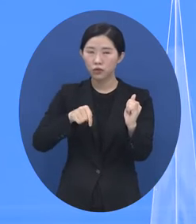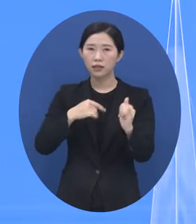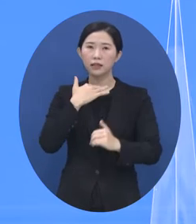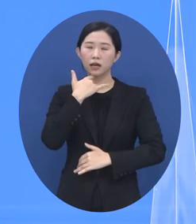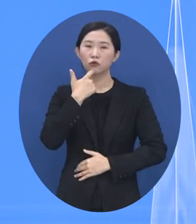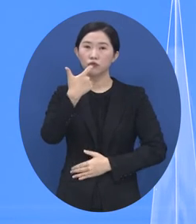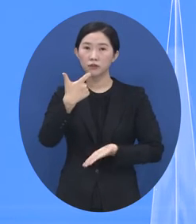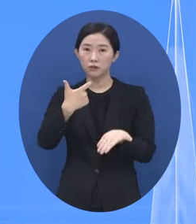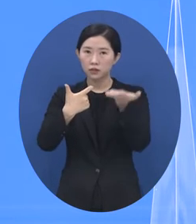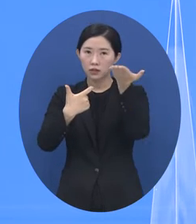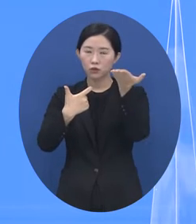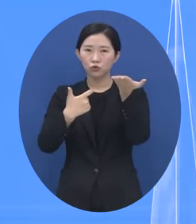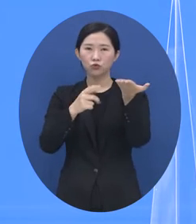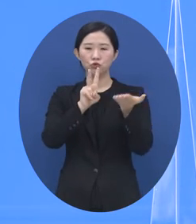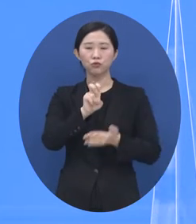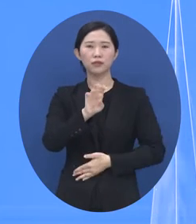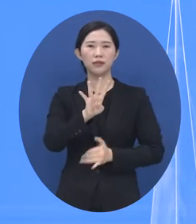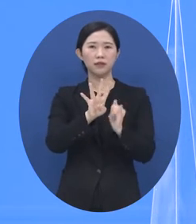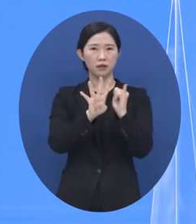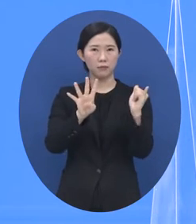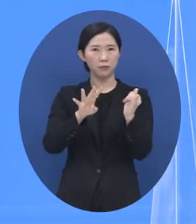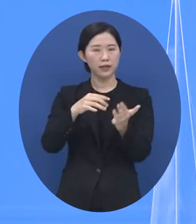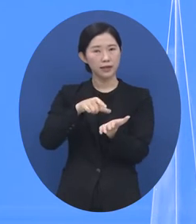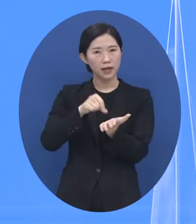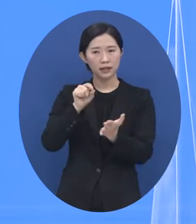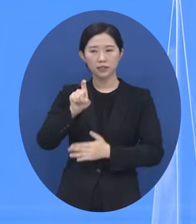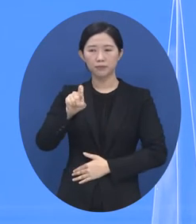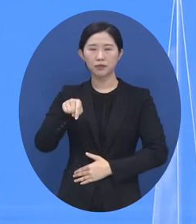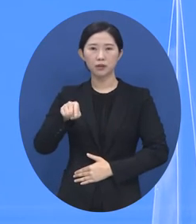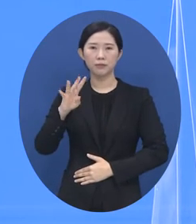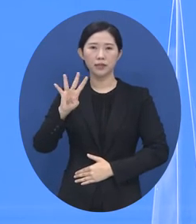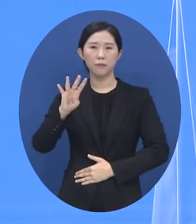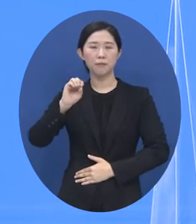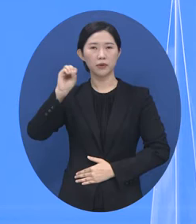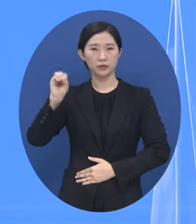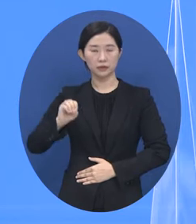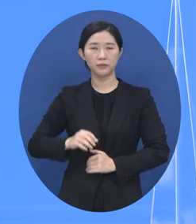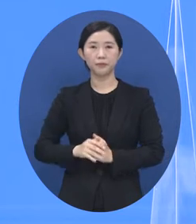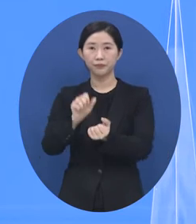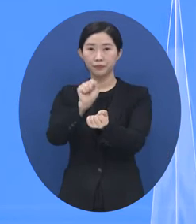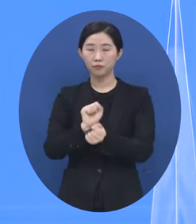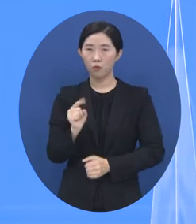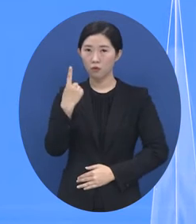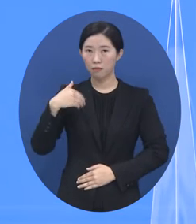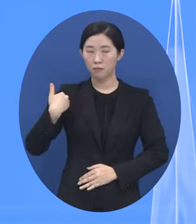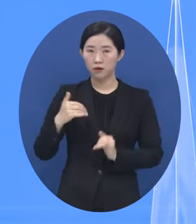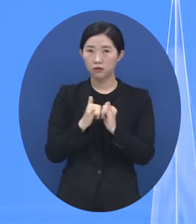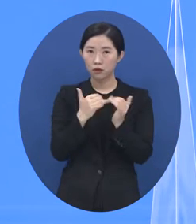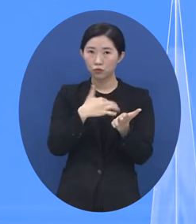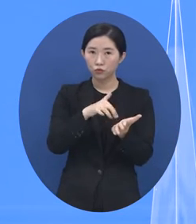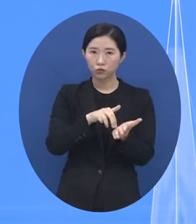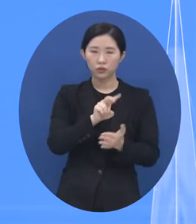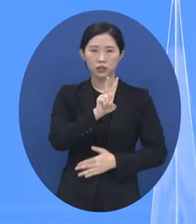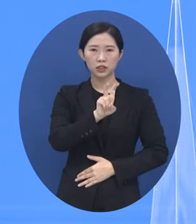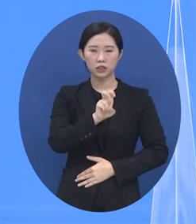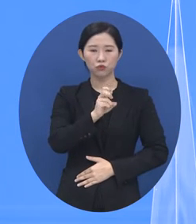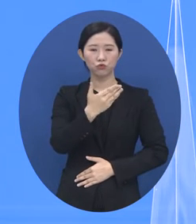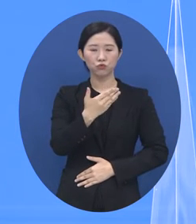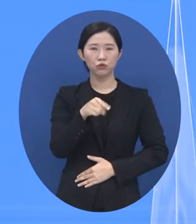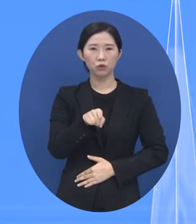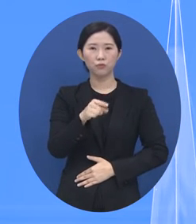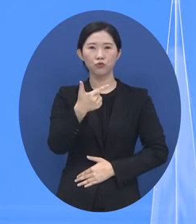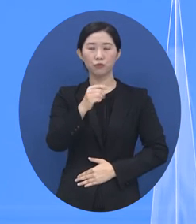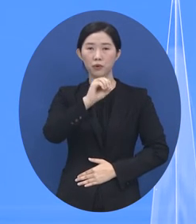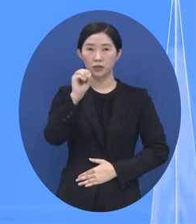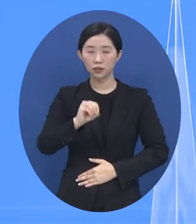고령자는 24명으로 10.4%를 차지합니다. 감염 경로를 알수 없는 확진자는